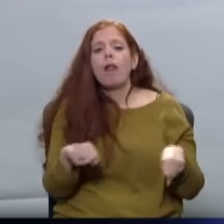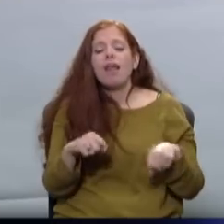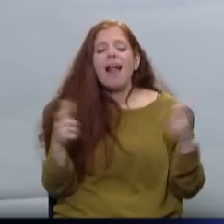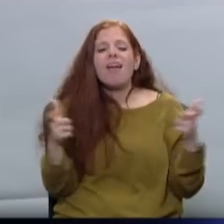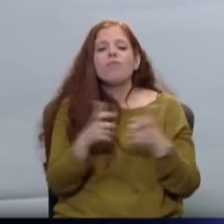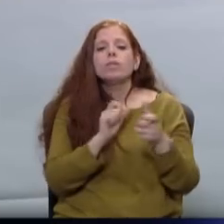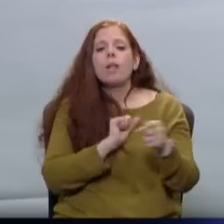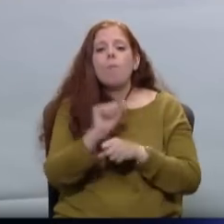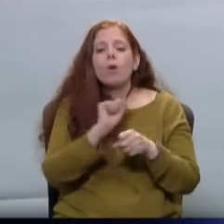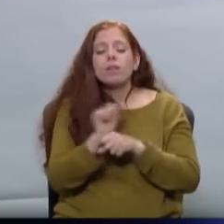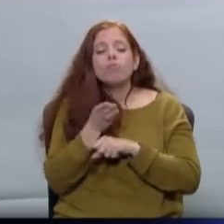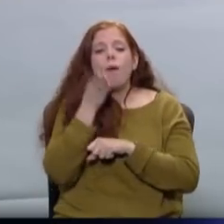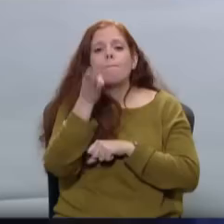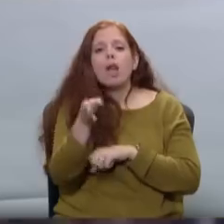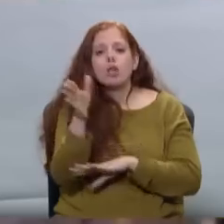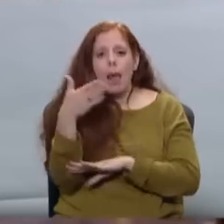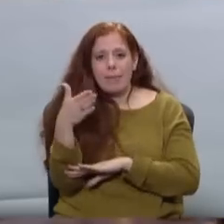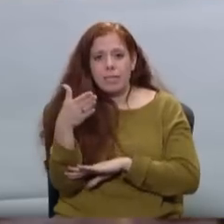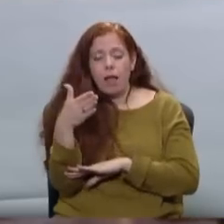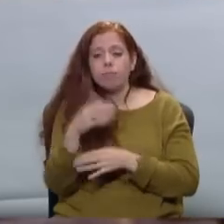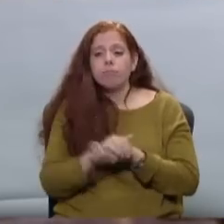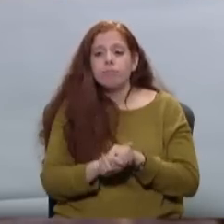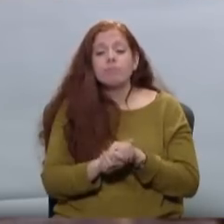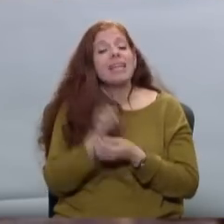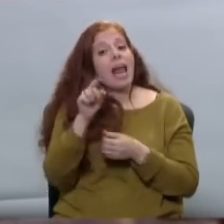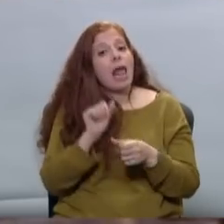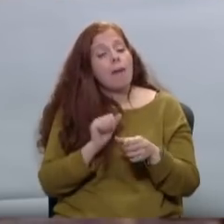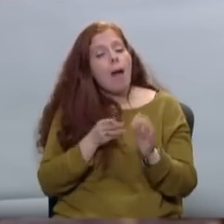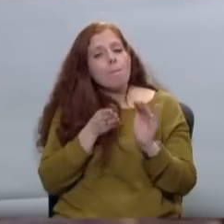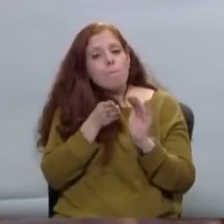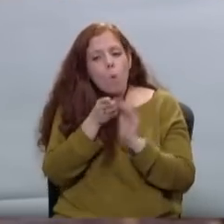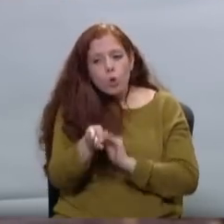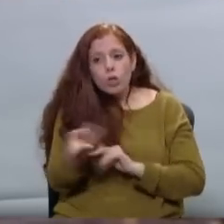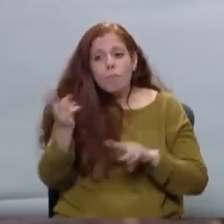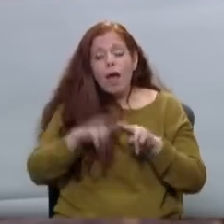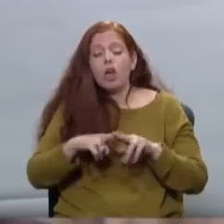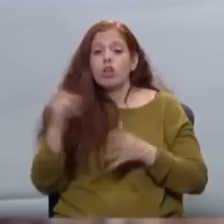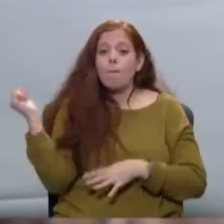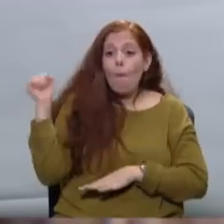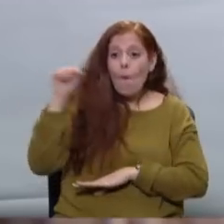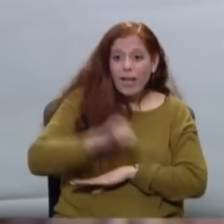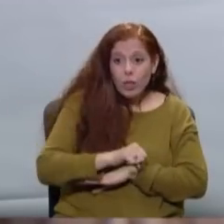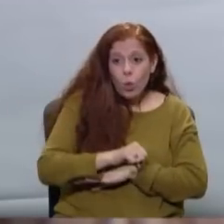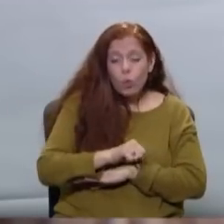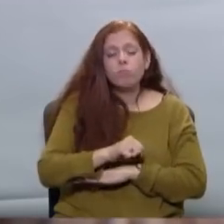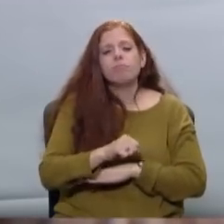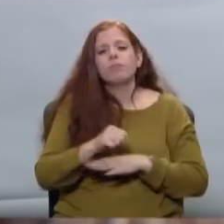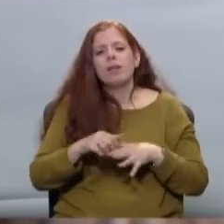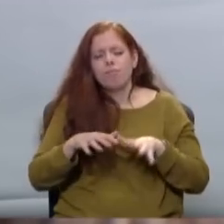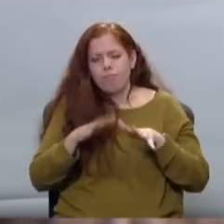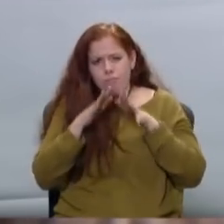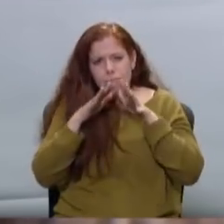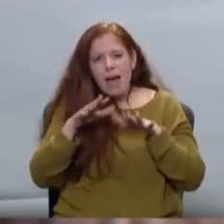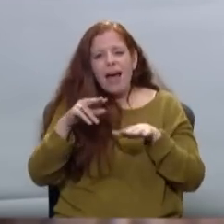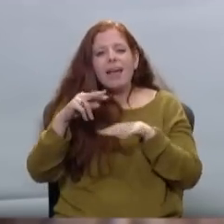מורדים שפלשה למדינה. אלה הם הפולשים, לאחר שהם הוכנעו. מכת הארבה שפוקדת את